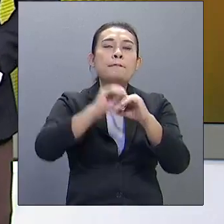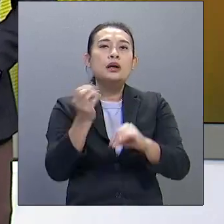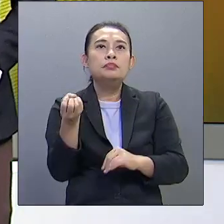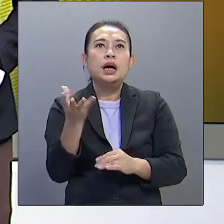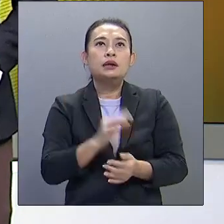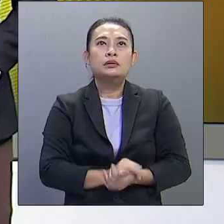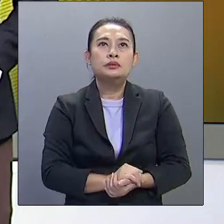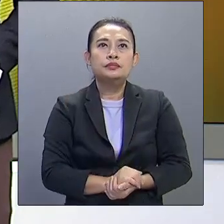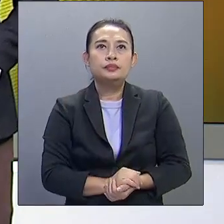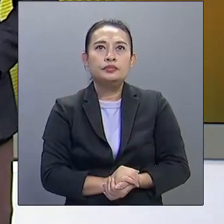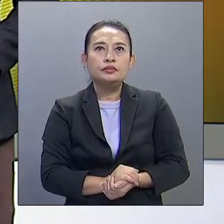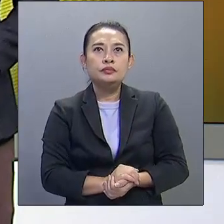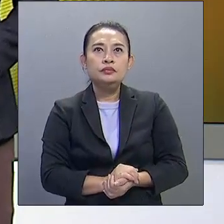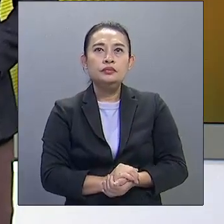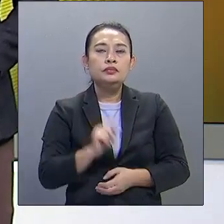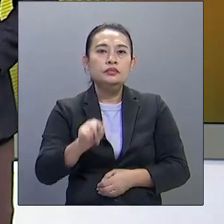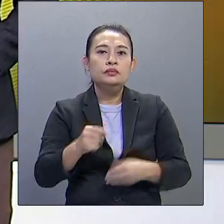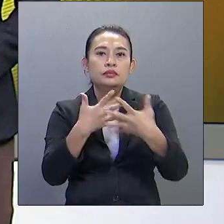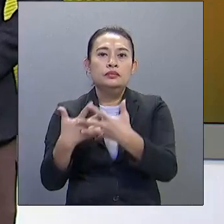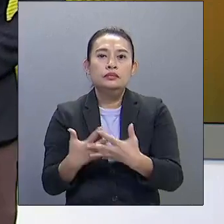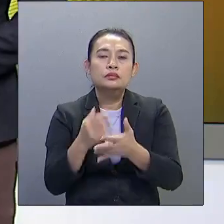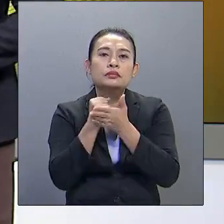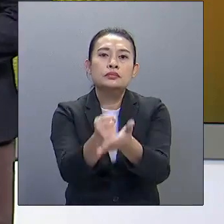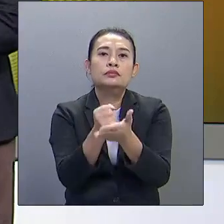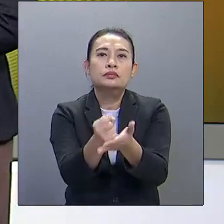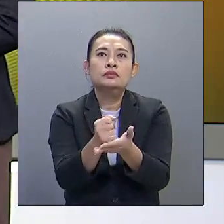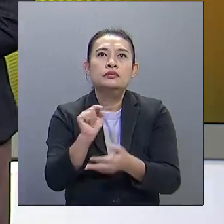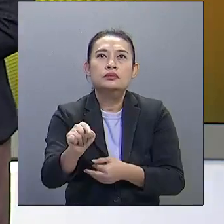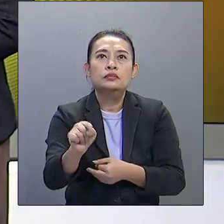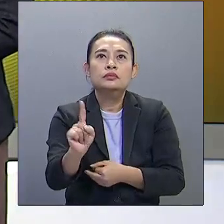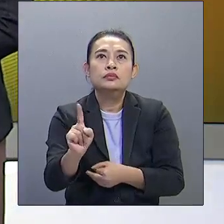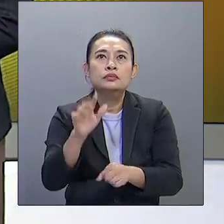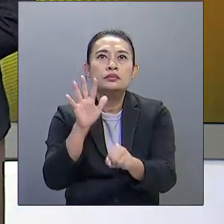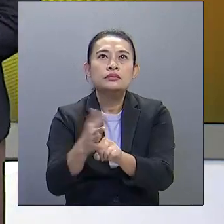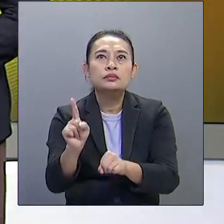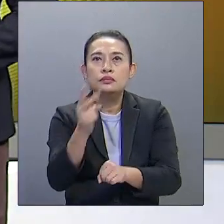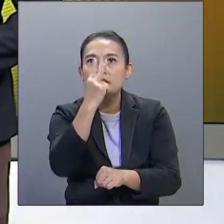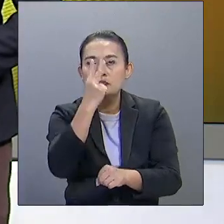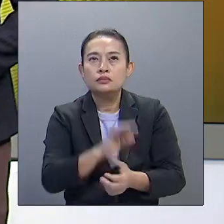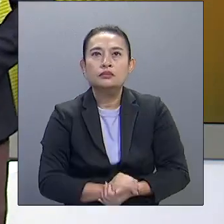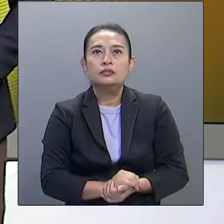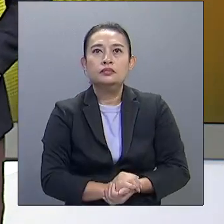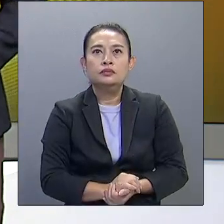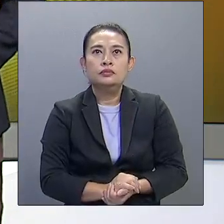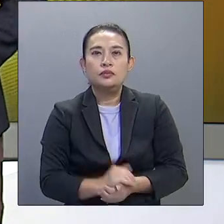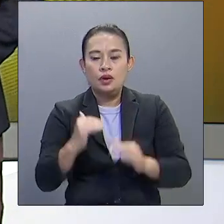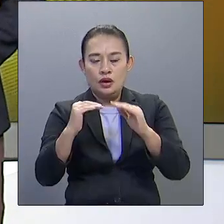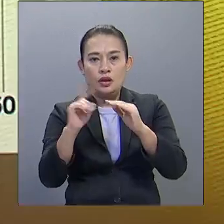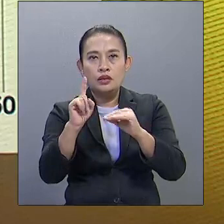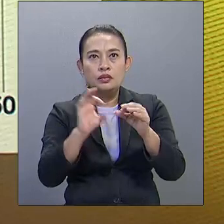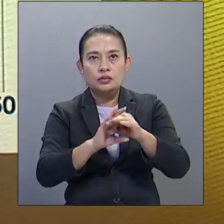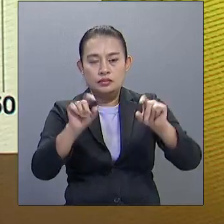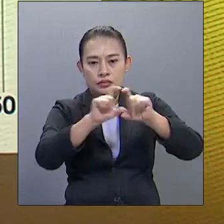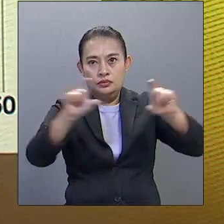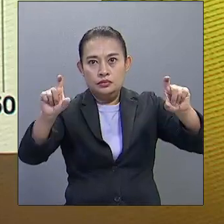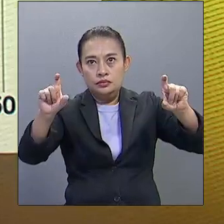ค่ะฝ่ายที่บอกว่าสหรัฐยังให้ความช่วยเหลือไม่พอเนี่ยนะคะปรากฏว่าสัดส่วนนั้นลดลงไปเรเรื่อยๆเช่น